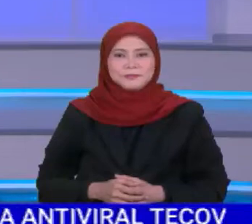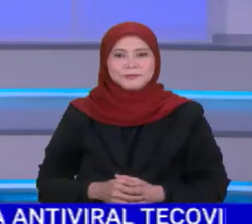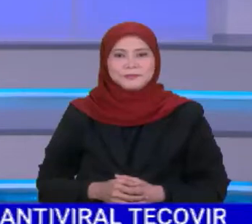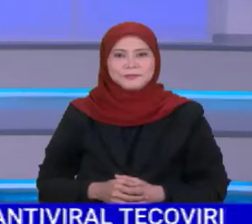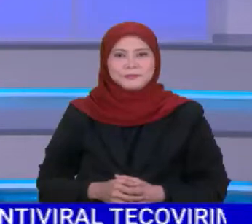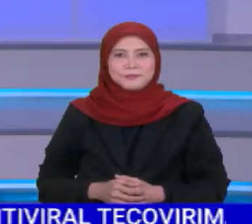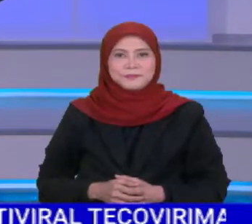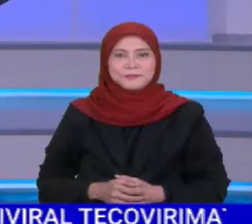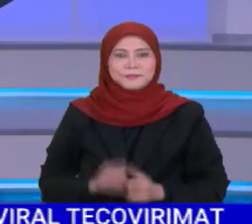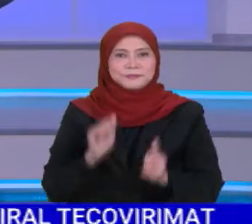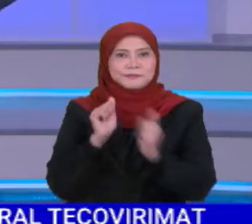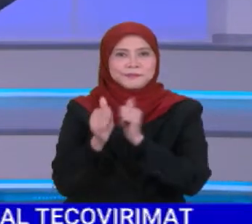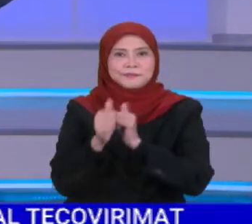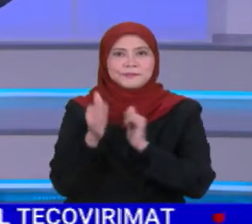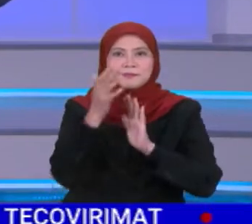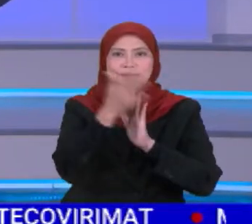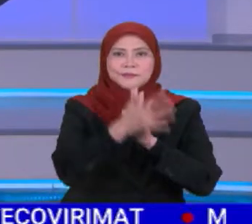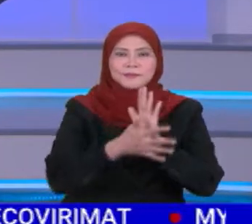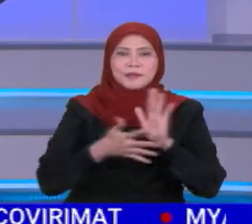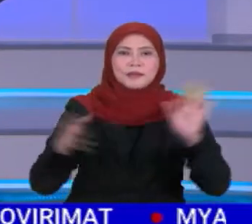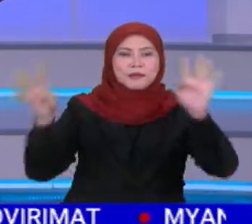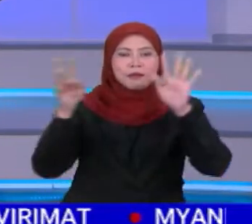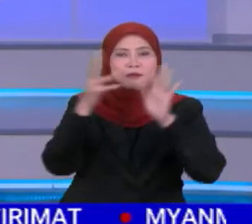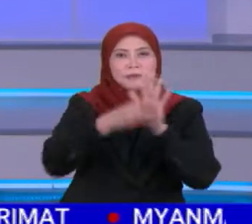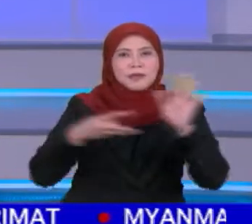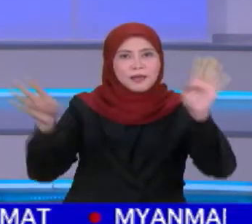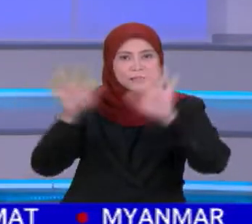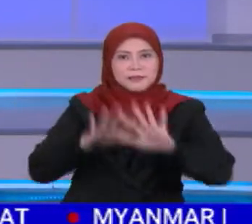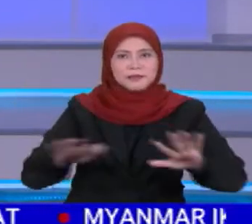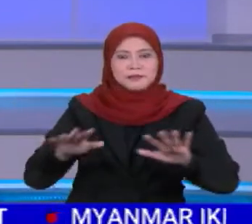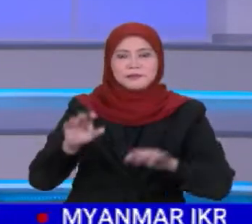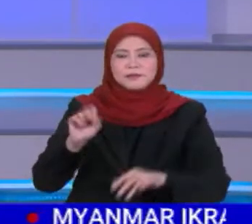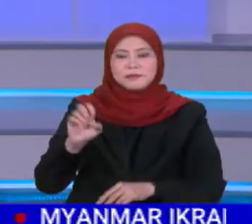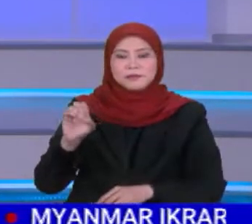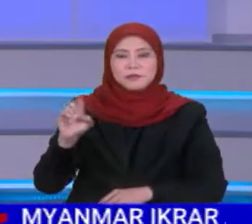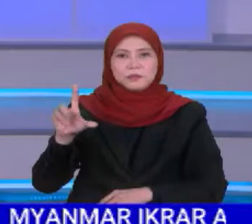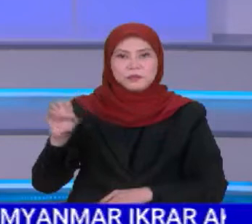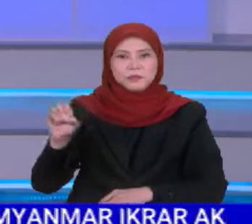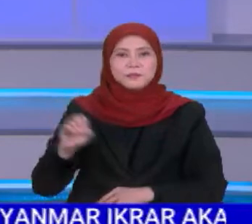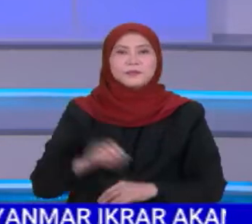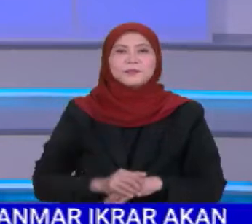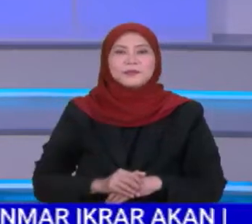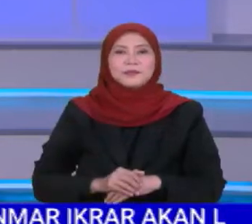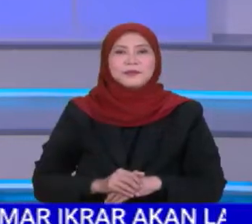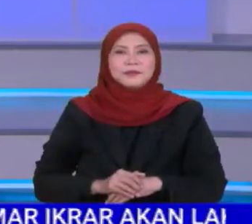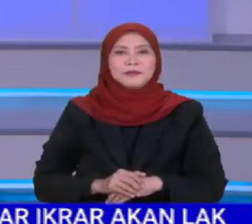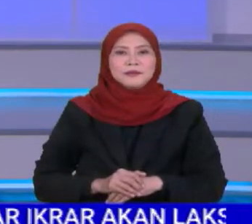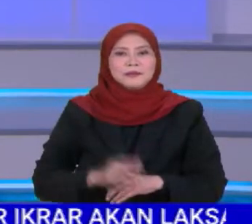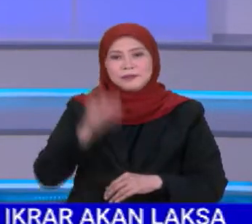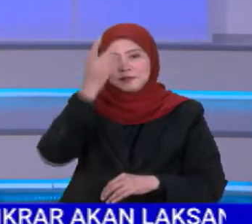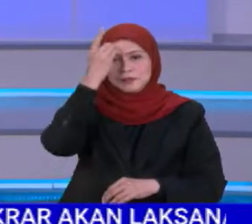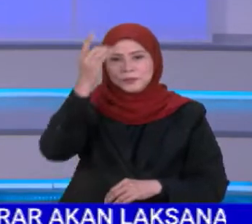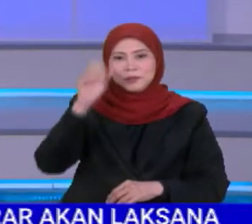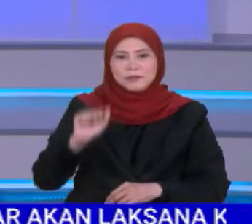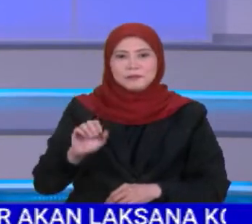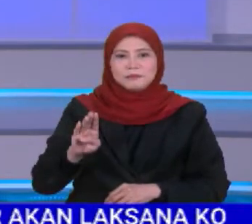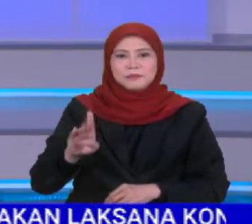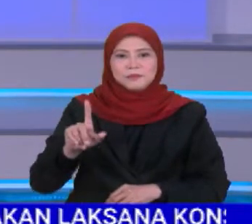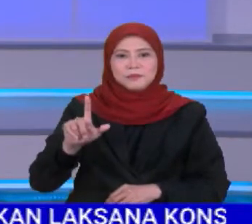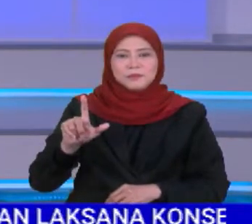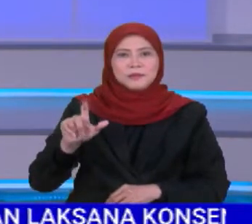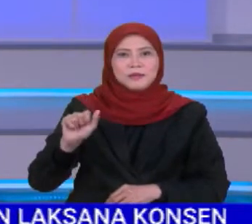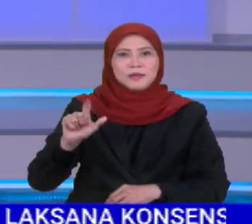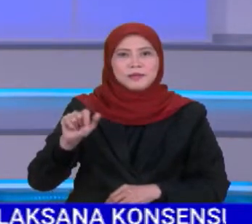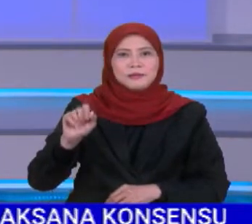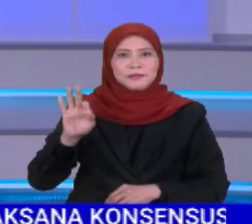Hai proyek outshitsu comparation di Solo Indonesia juara for a living juga digitato abdullatif Romli meneruskan